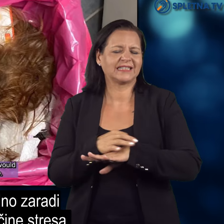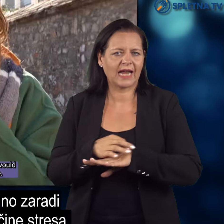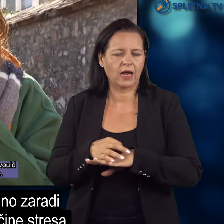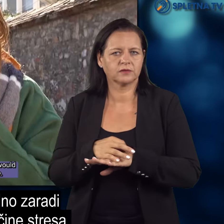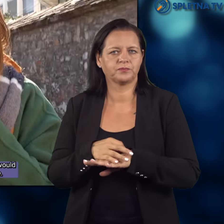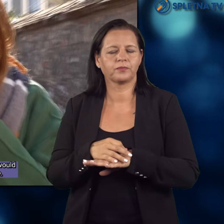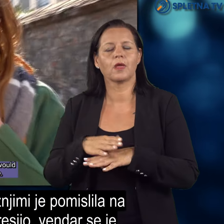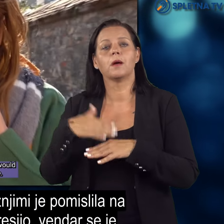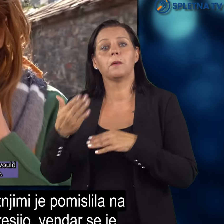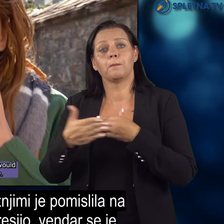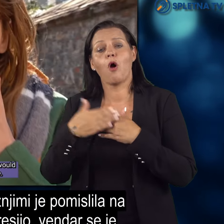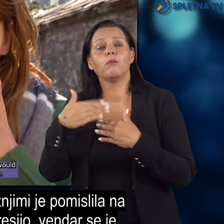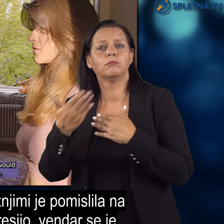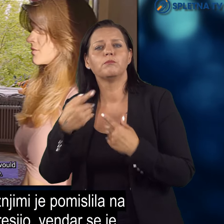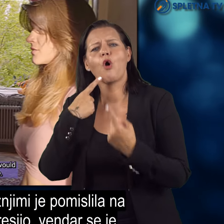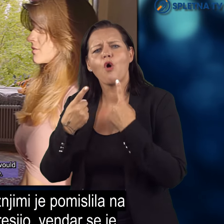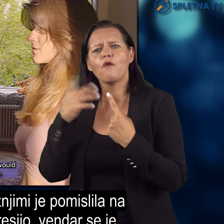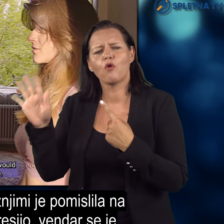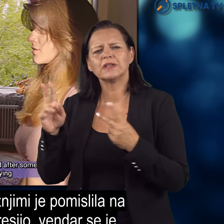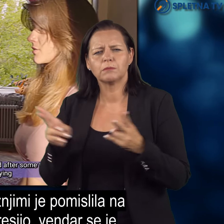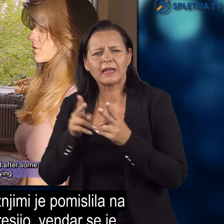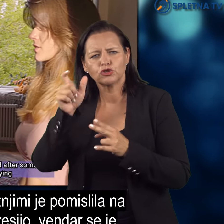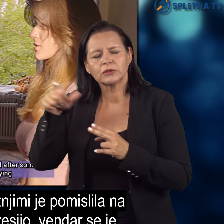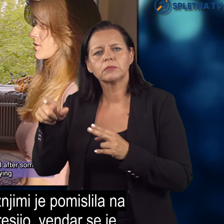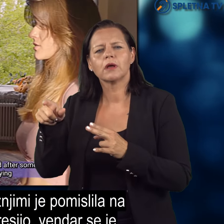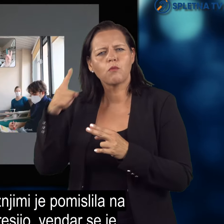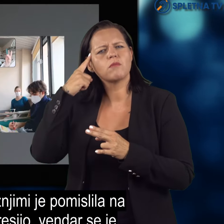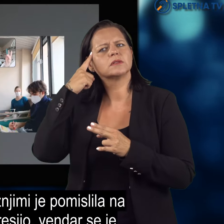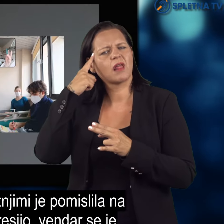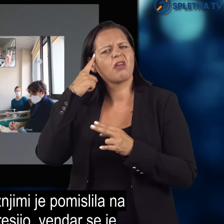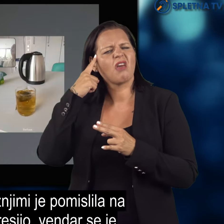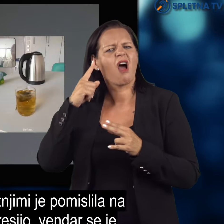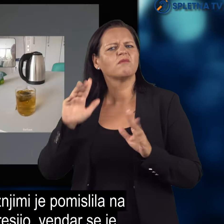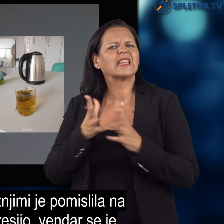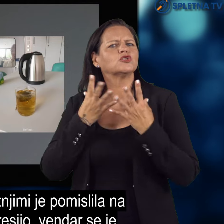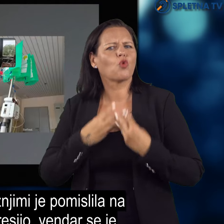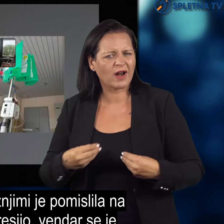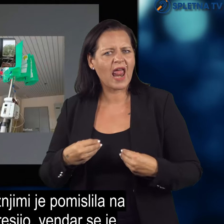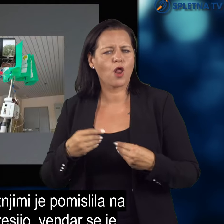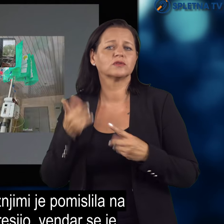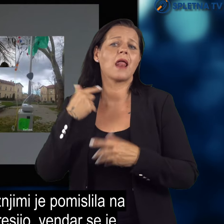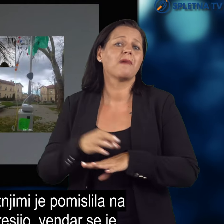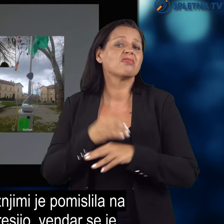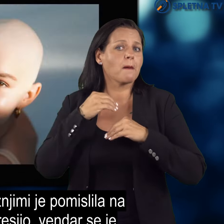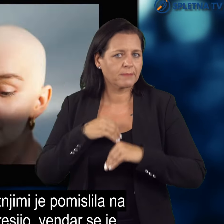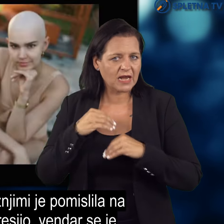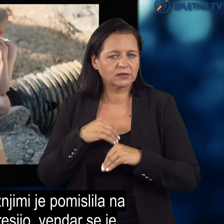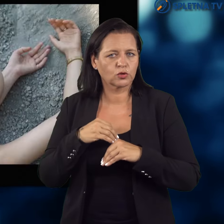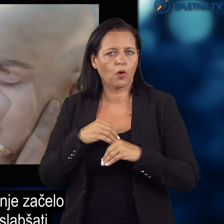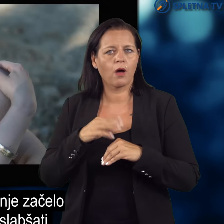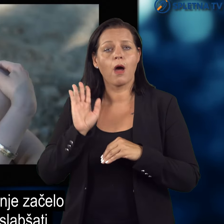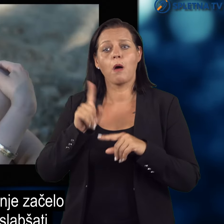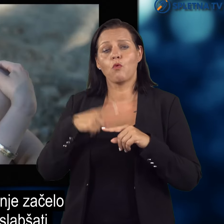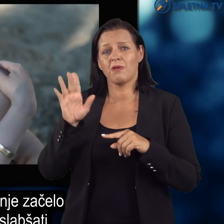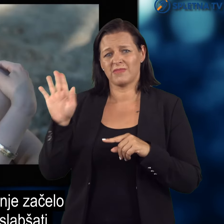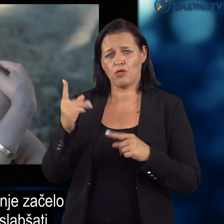stresa. Po pogovorih z bližnjimi je pomislila na izgorelost ali depresijo, vendar se je njeno stanje